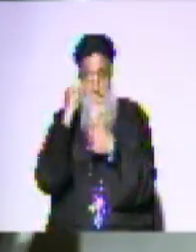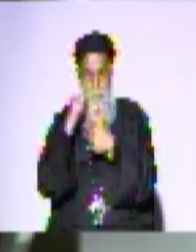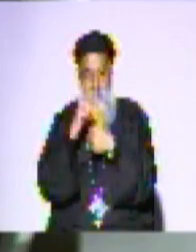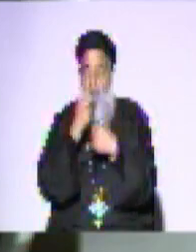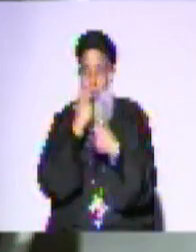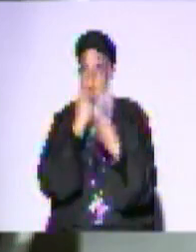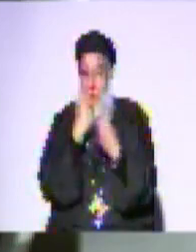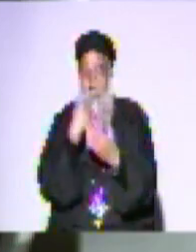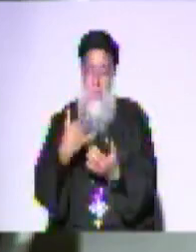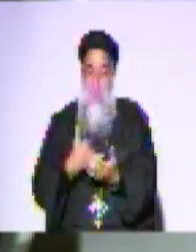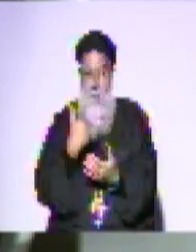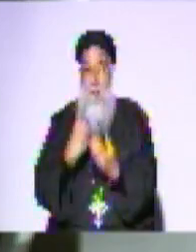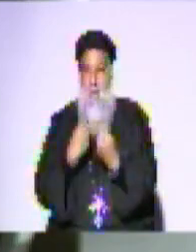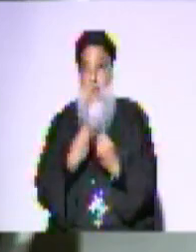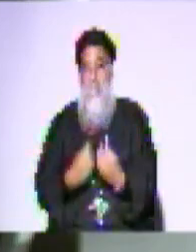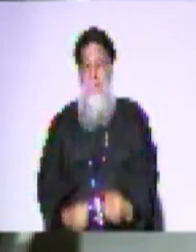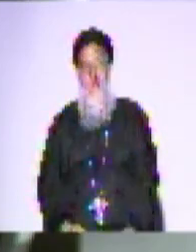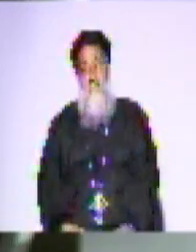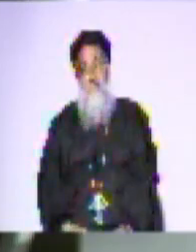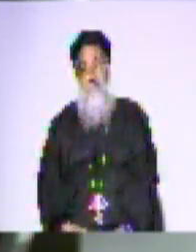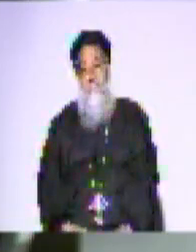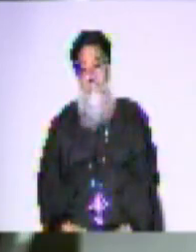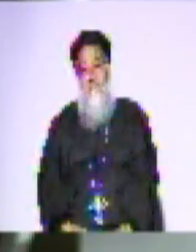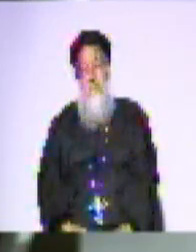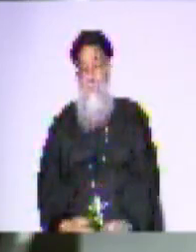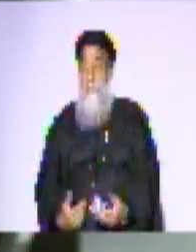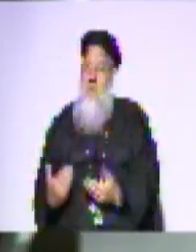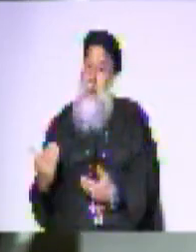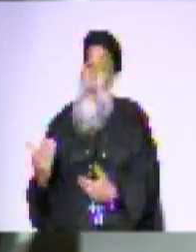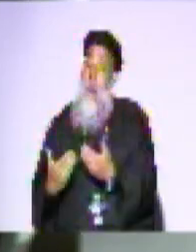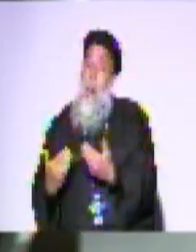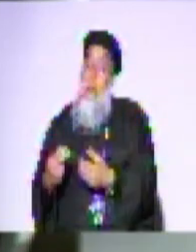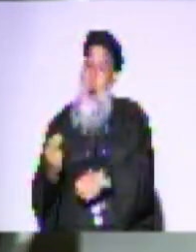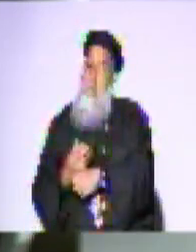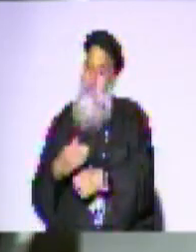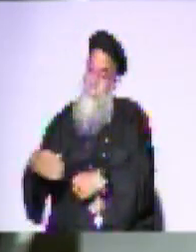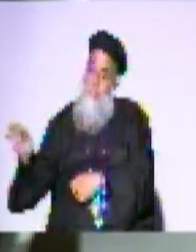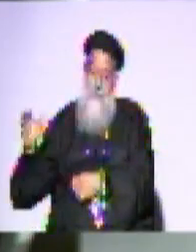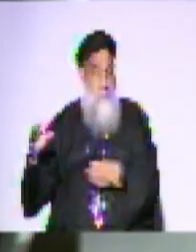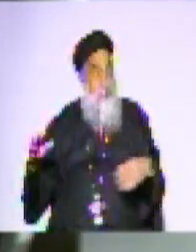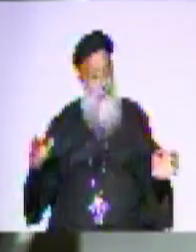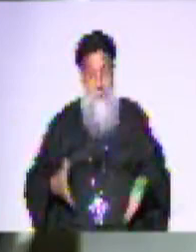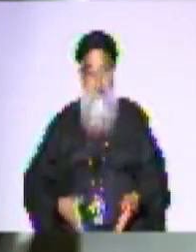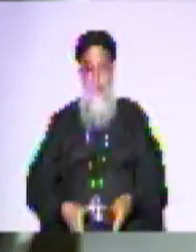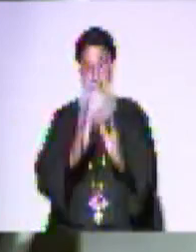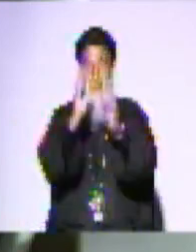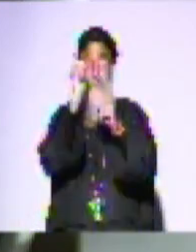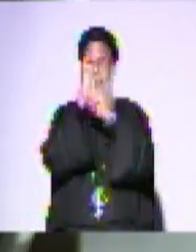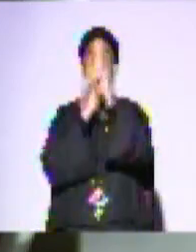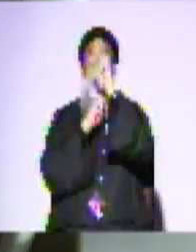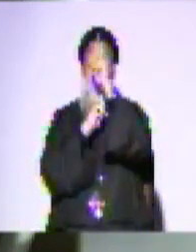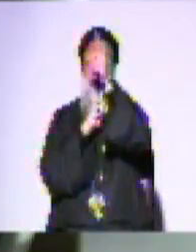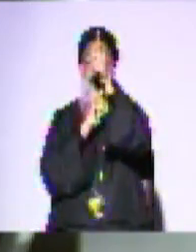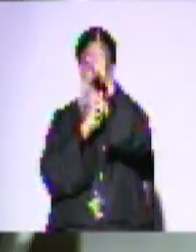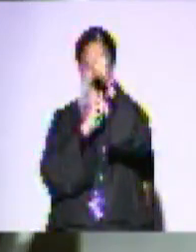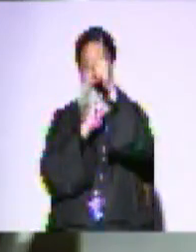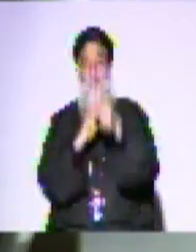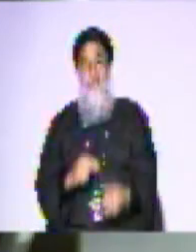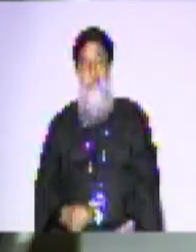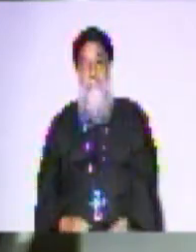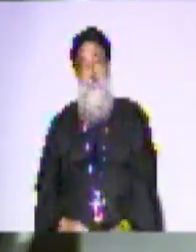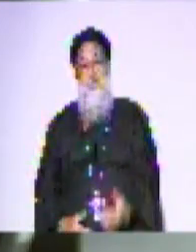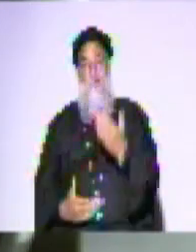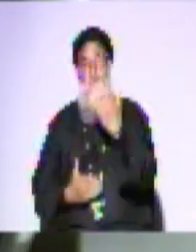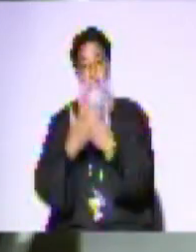تتغير، طريقة تعامله في أمور حياته تتغير أو